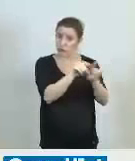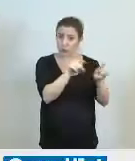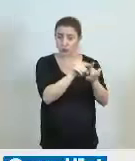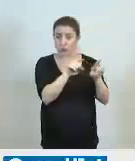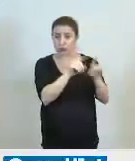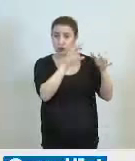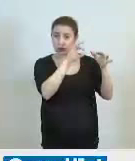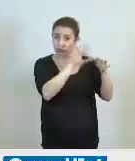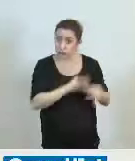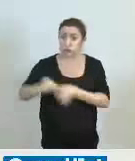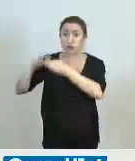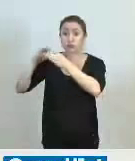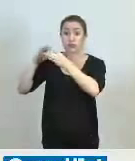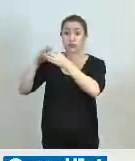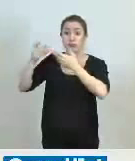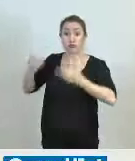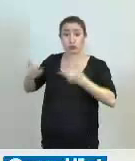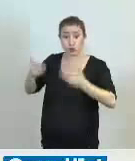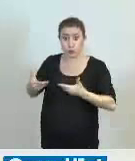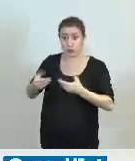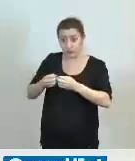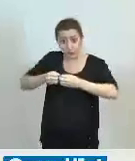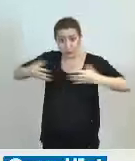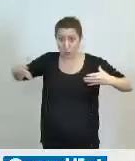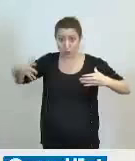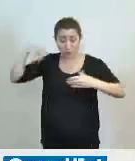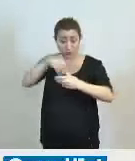composantes qui regroupent aujourd'hui notre majorité.